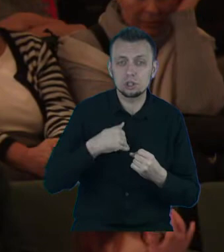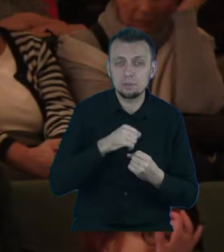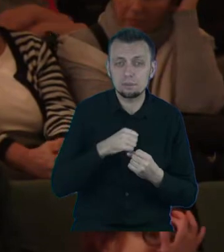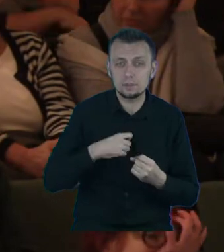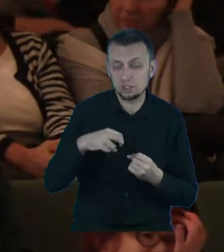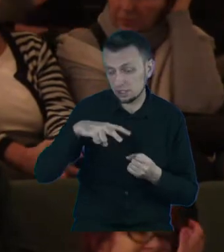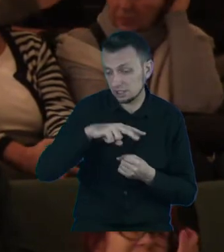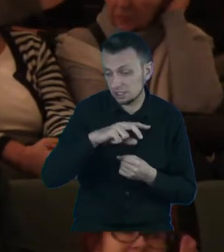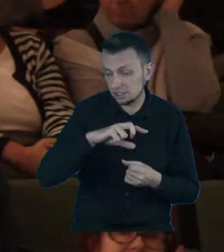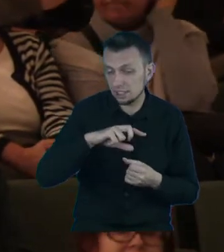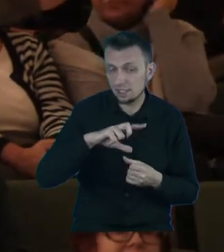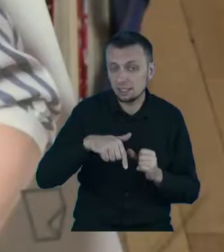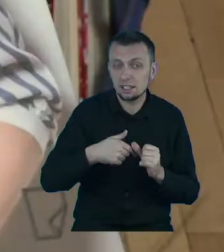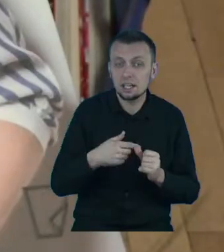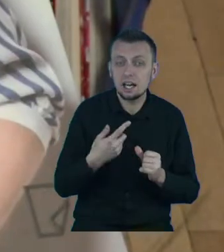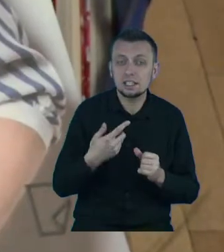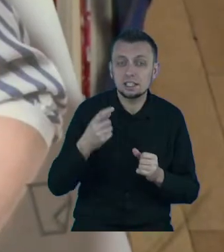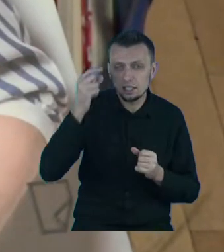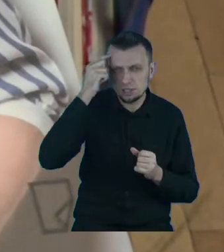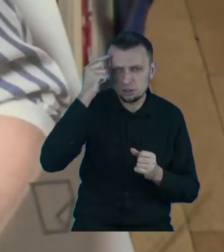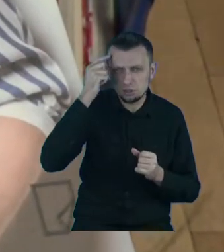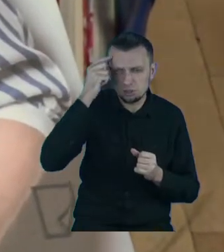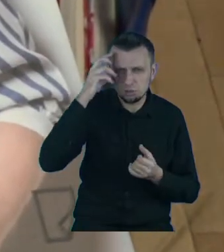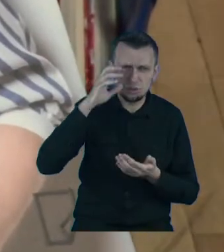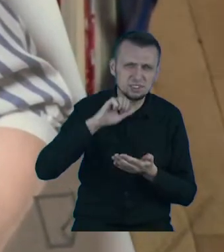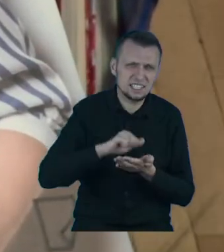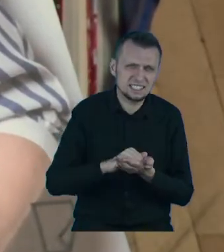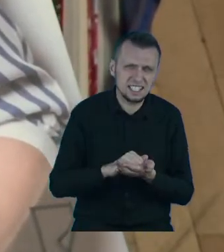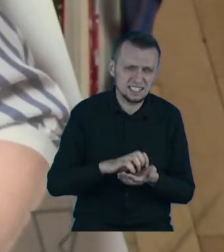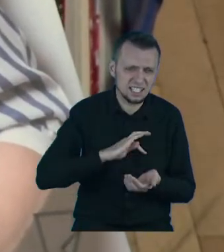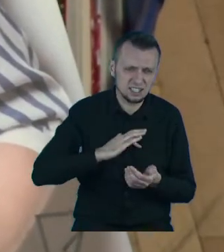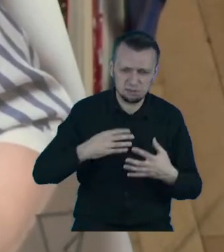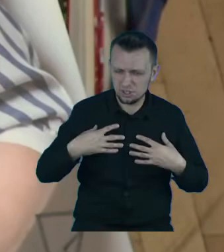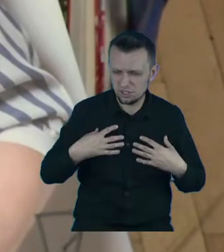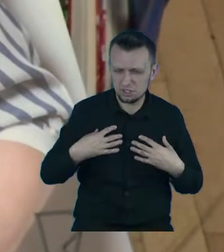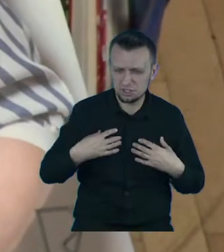przed tym, ale to nie jest główne moje życiowe zajęcie